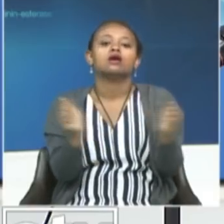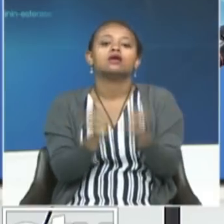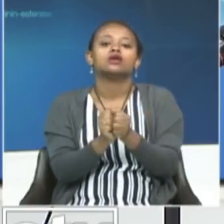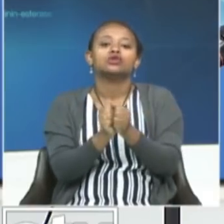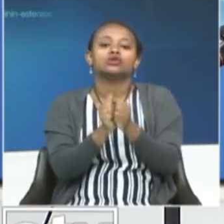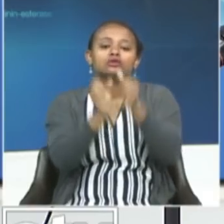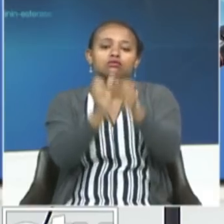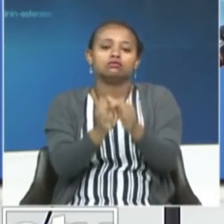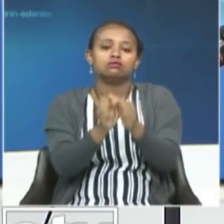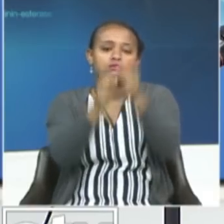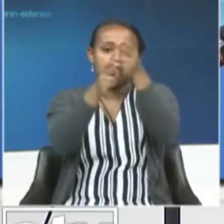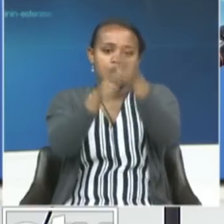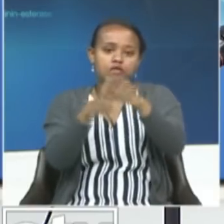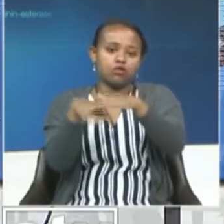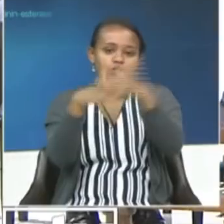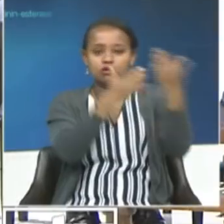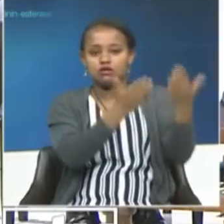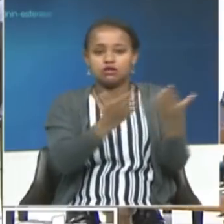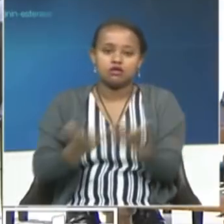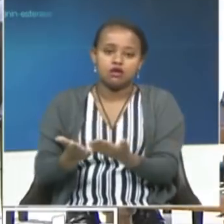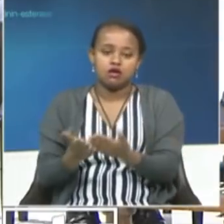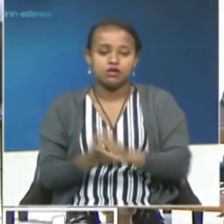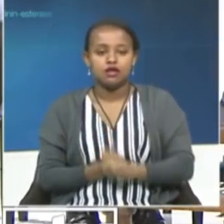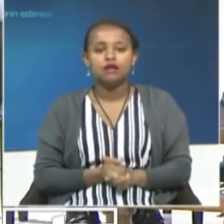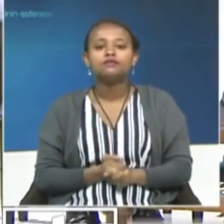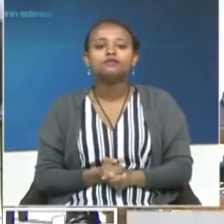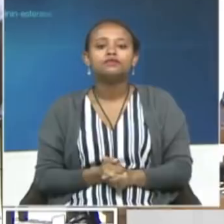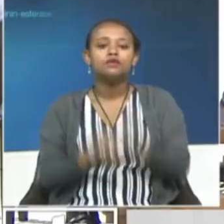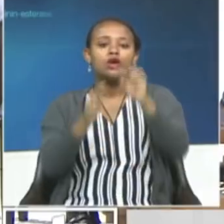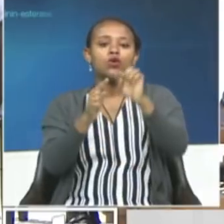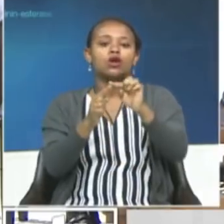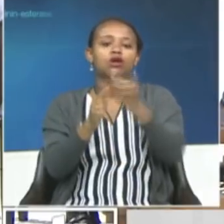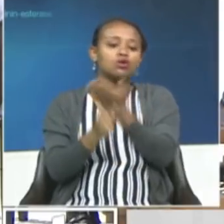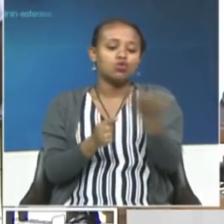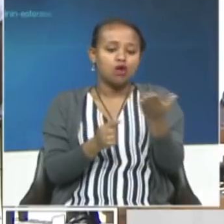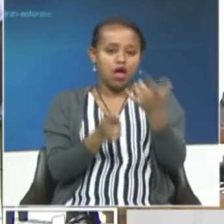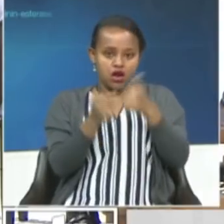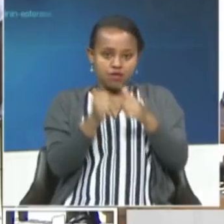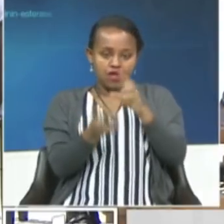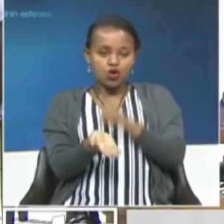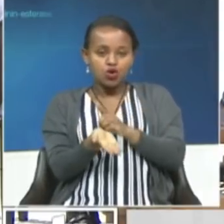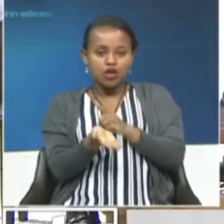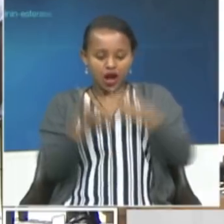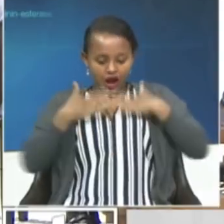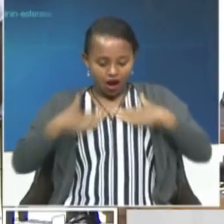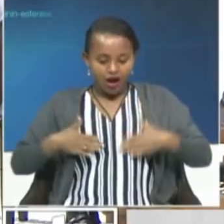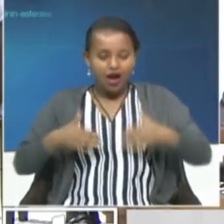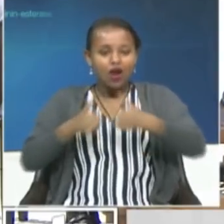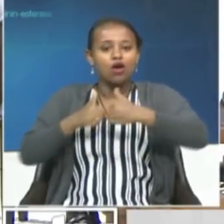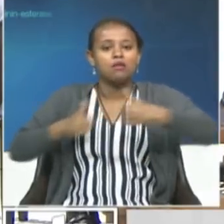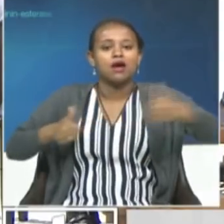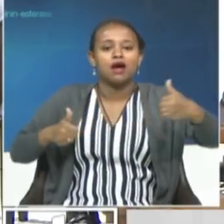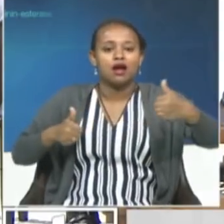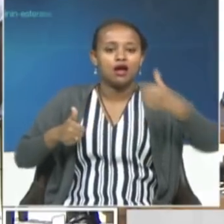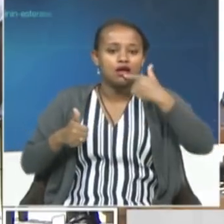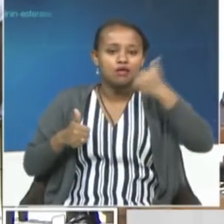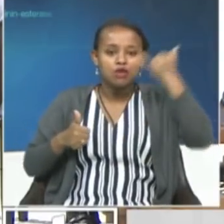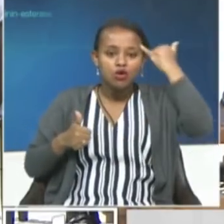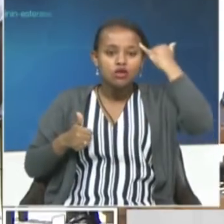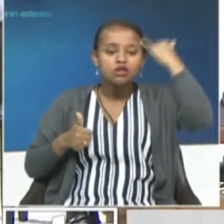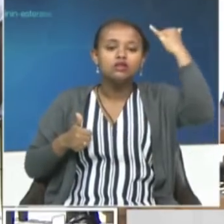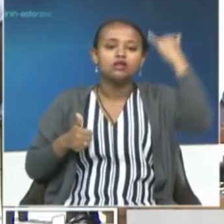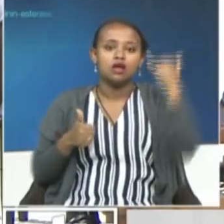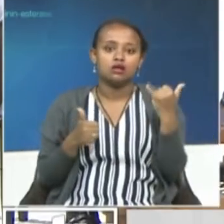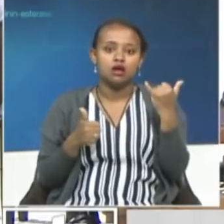ልትቆዩ በአክብሮት ጋብዘናል። ወደ ጉዳያችን እንምጣ። እንግዲህ ዶክተር፣ አካላዊ መራራቅ የሚለውን ጽንሰ ሀሳብ እንደ